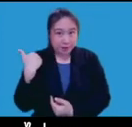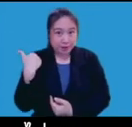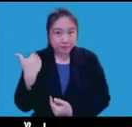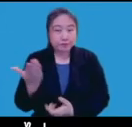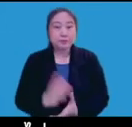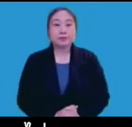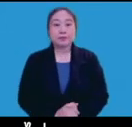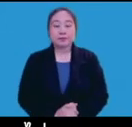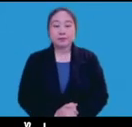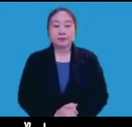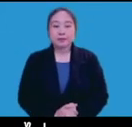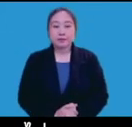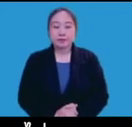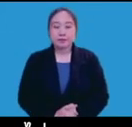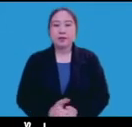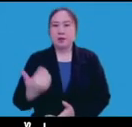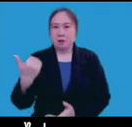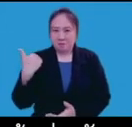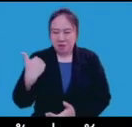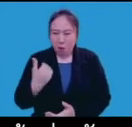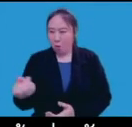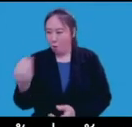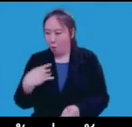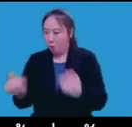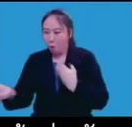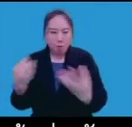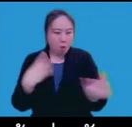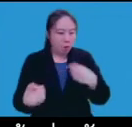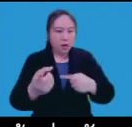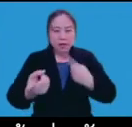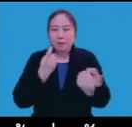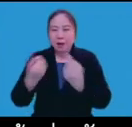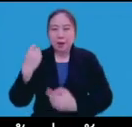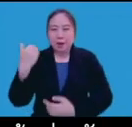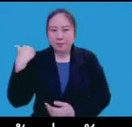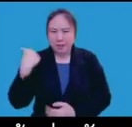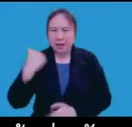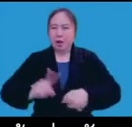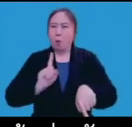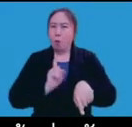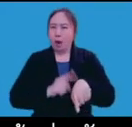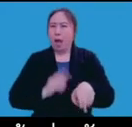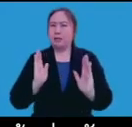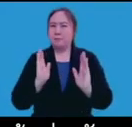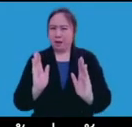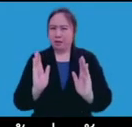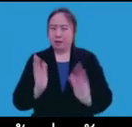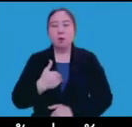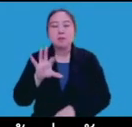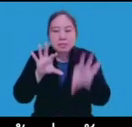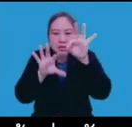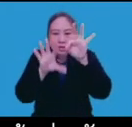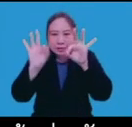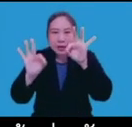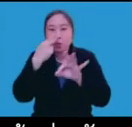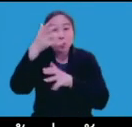ครับ มีเข้ามาหลายช่องทางเลยครับรอบตัวสรันครับแต่ด้วยเวลาที่จำกัดผมขอเลือกมาสัก3ค